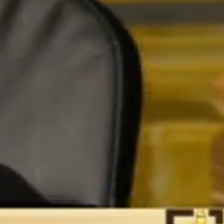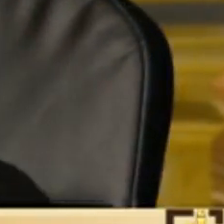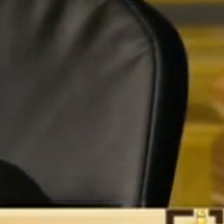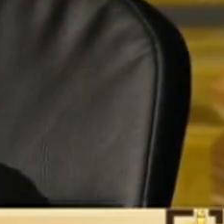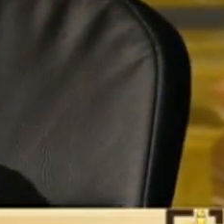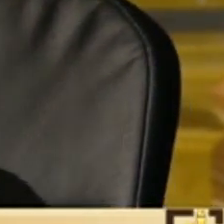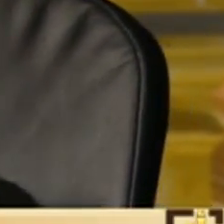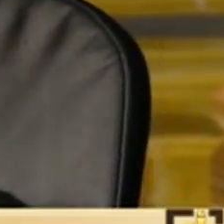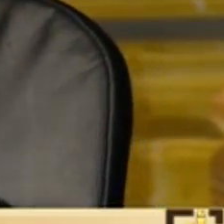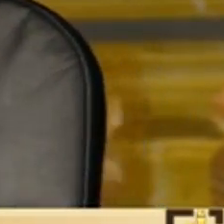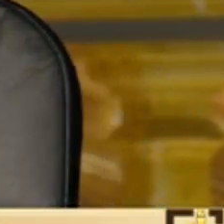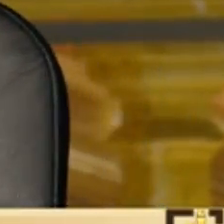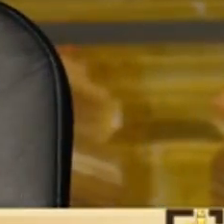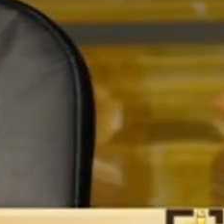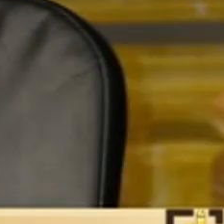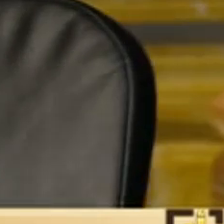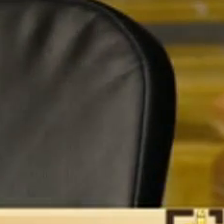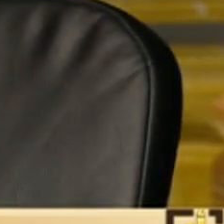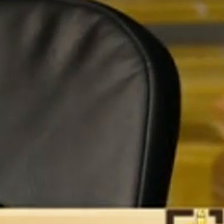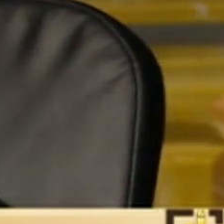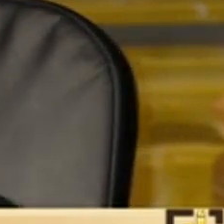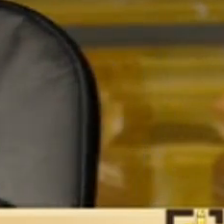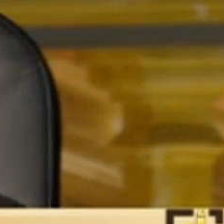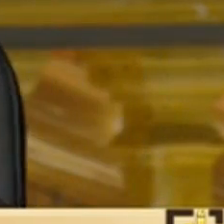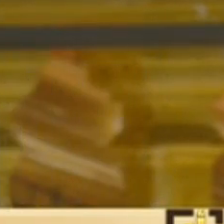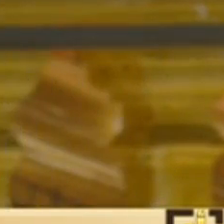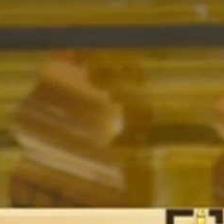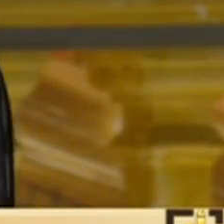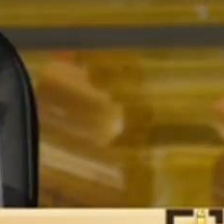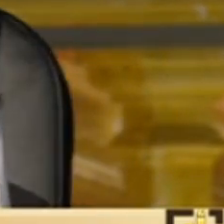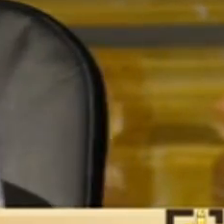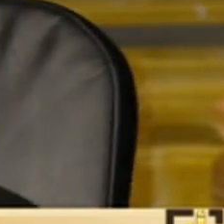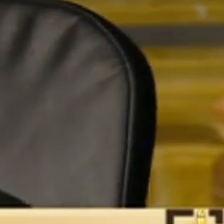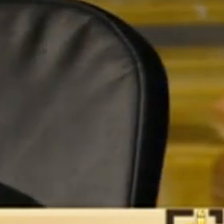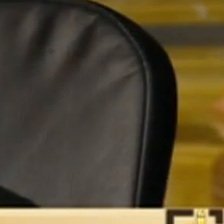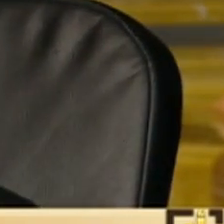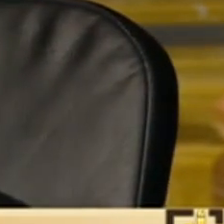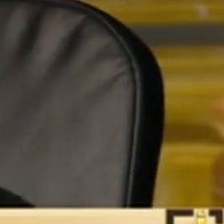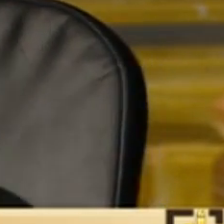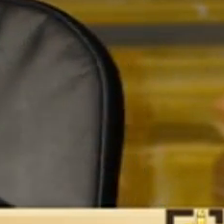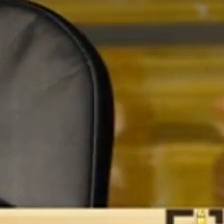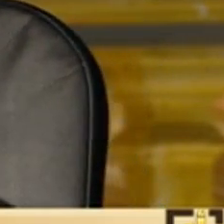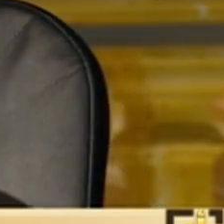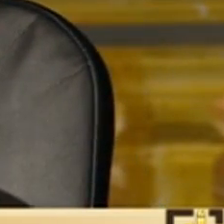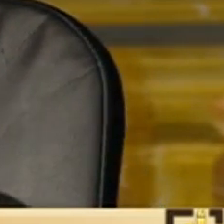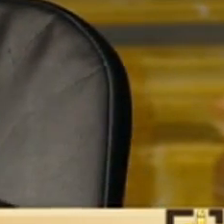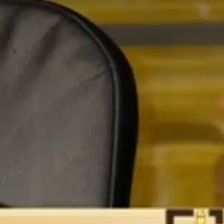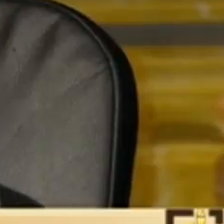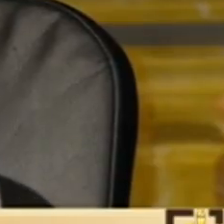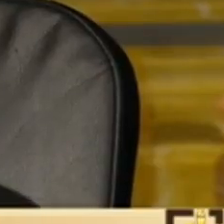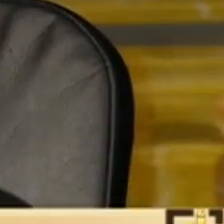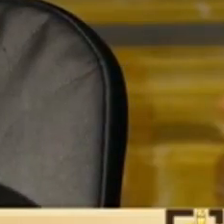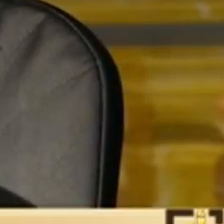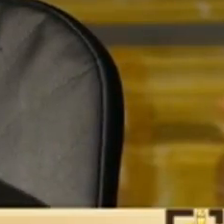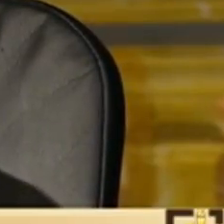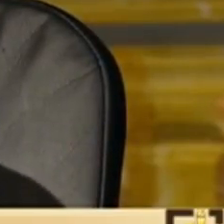بطريقه كويسه على طول. ايهاب انت شاطر بس. تمام هقابله اقول لك. ليه هم بيقولوا ليه بيقولوا ان